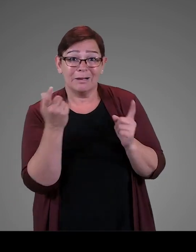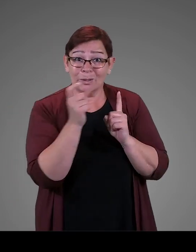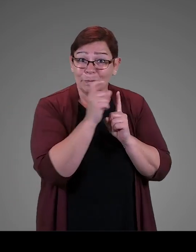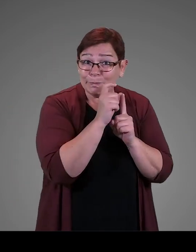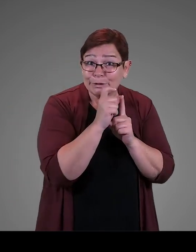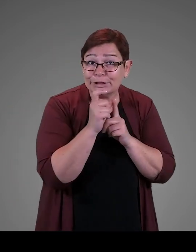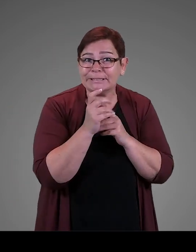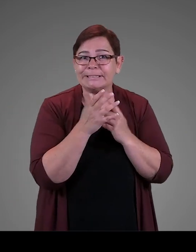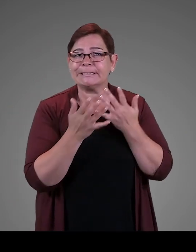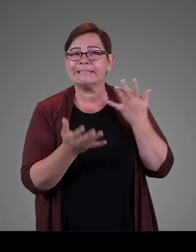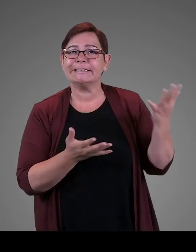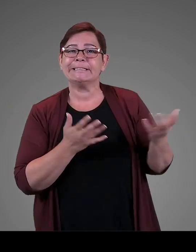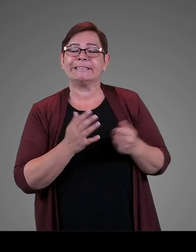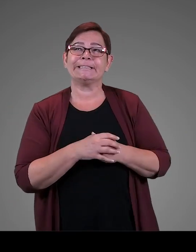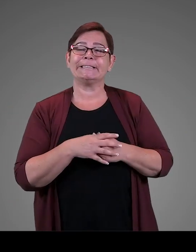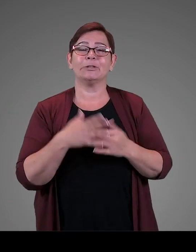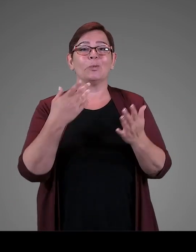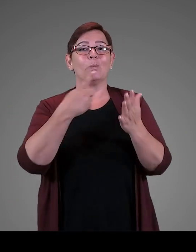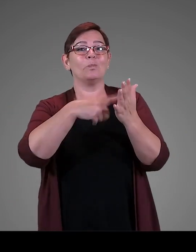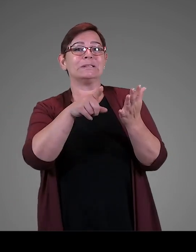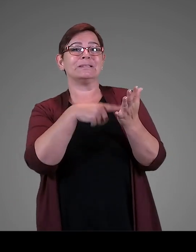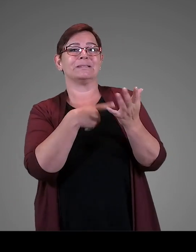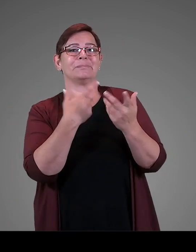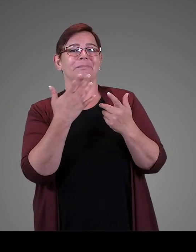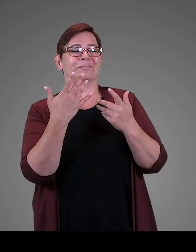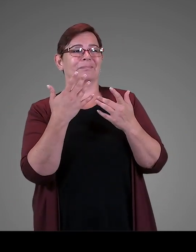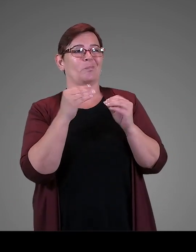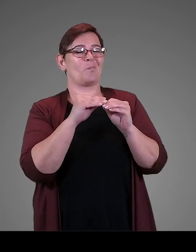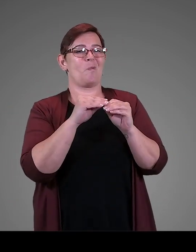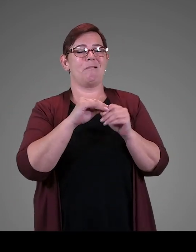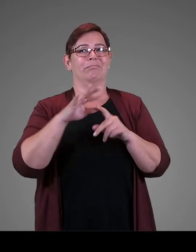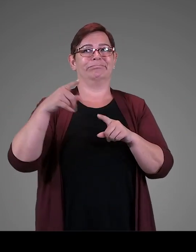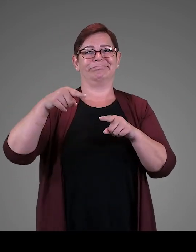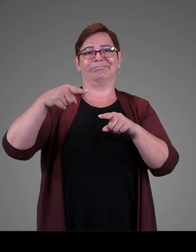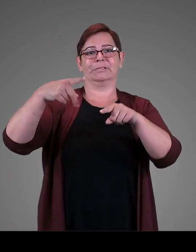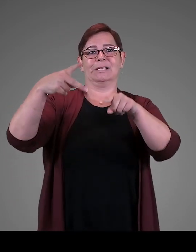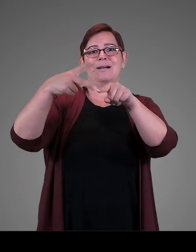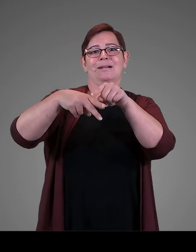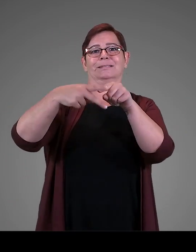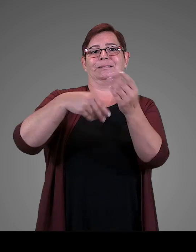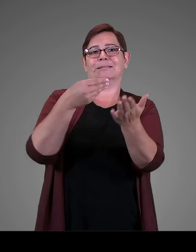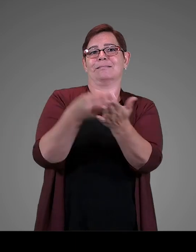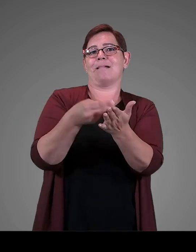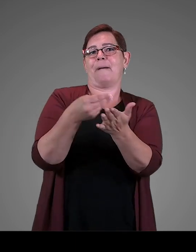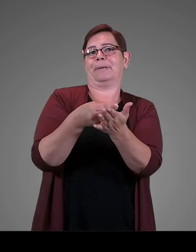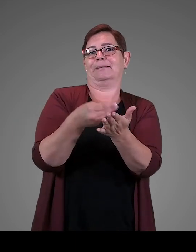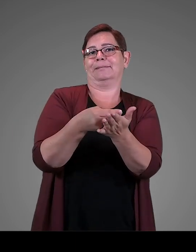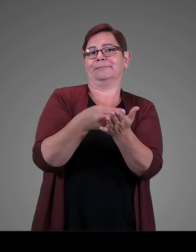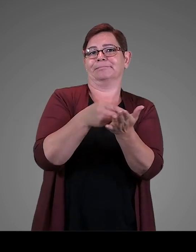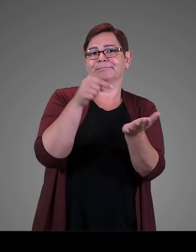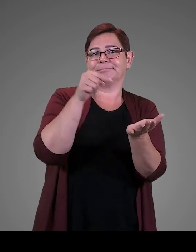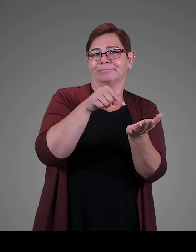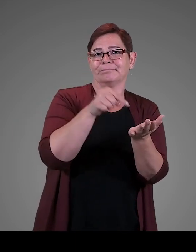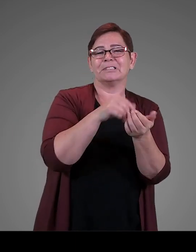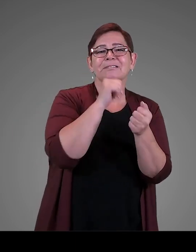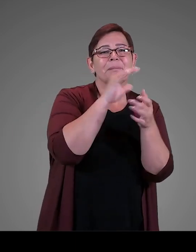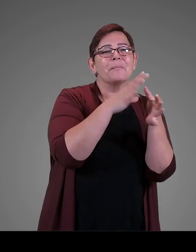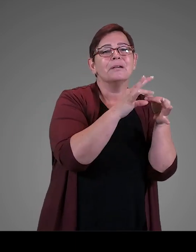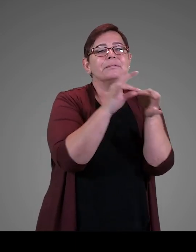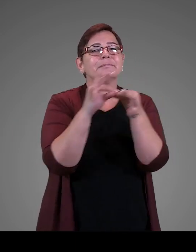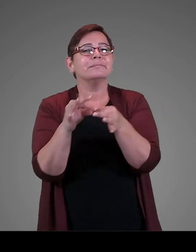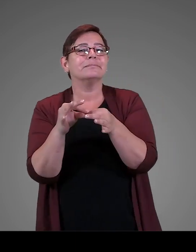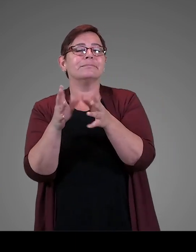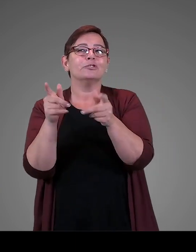Par rapport à des reproches, je ne sais pas si c'est formulé en termes de mots. En fait, les reproches, ce sont des coupures